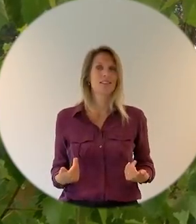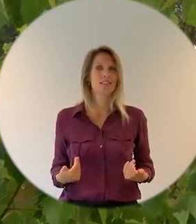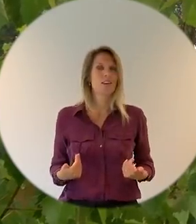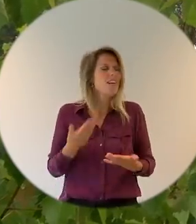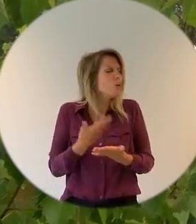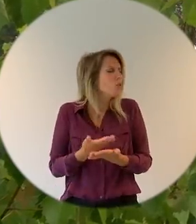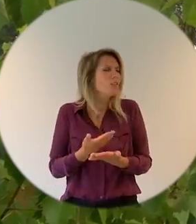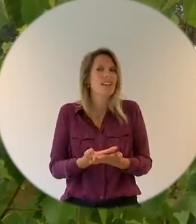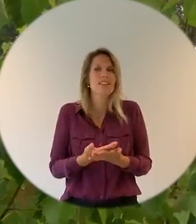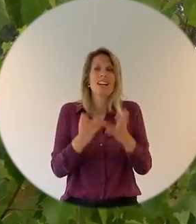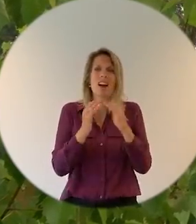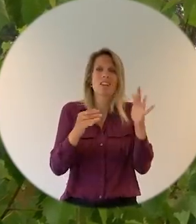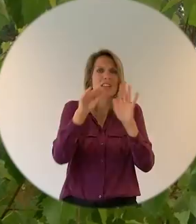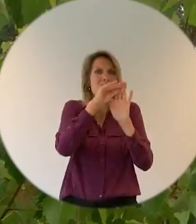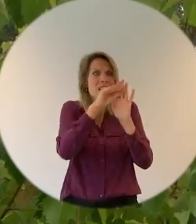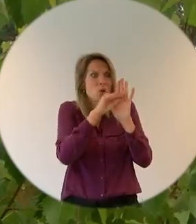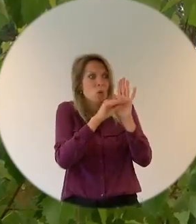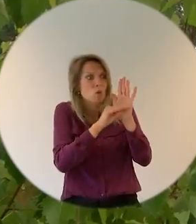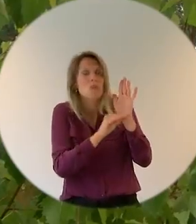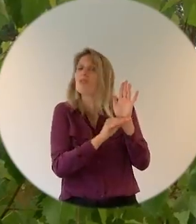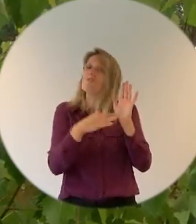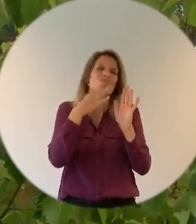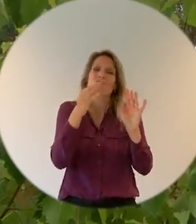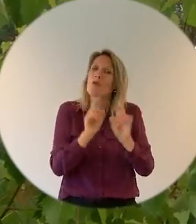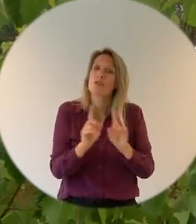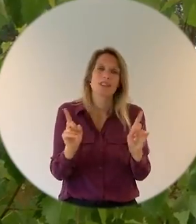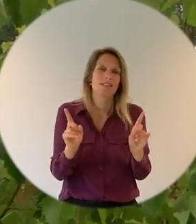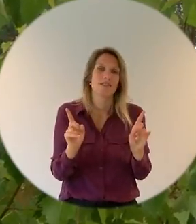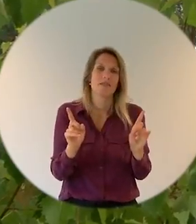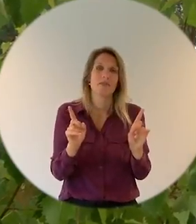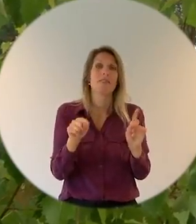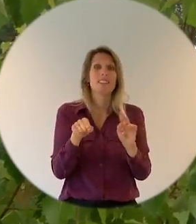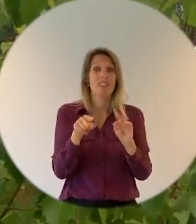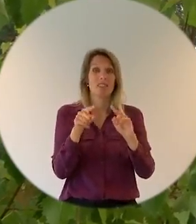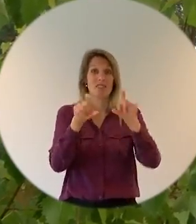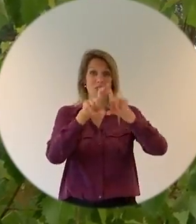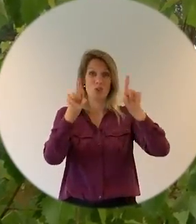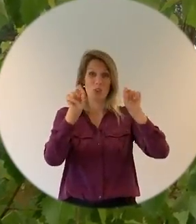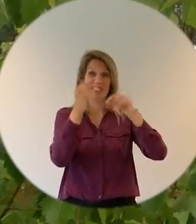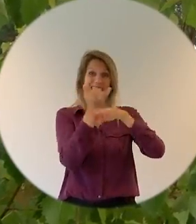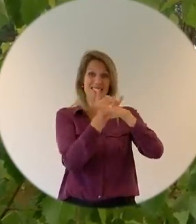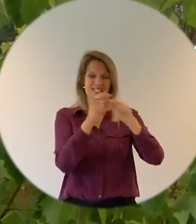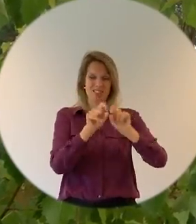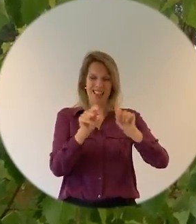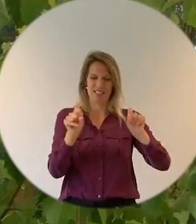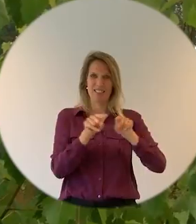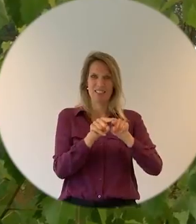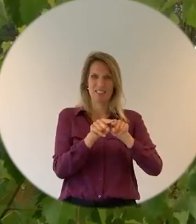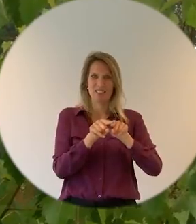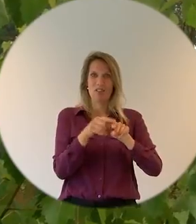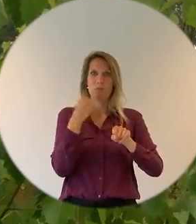precies alles in regeltjes te vatten. En dan dat laatste zinnetje. Want ieder mens draagt zijn eigen lasten. Nou, dat is